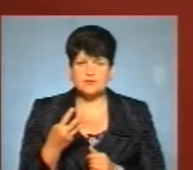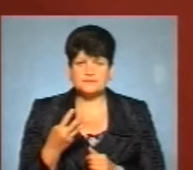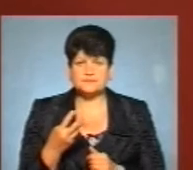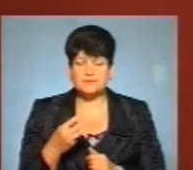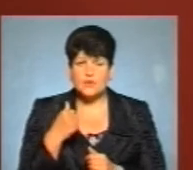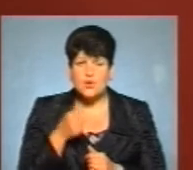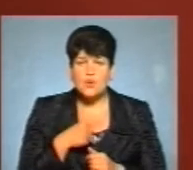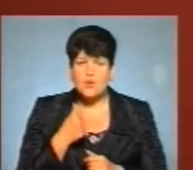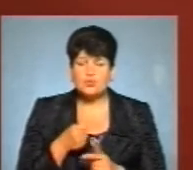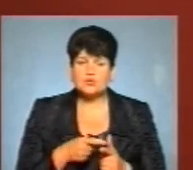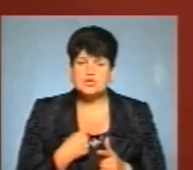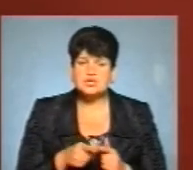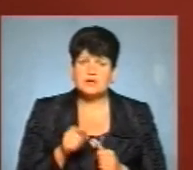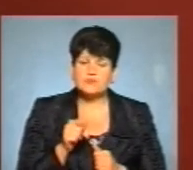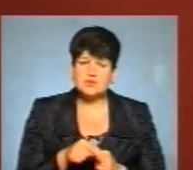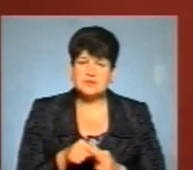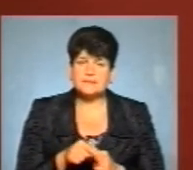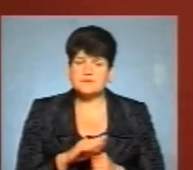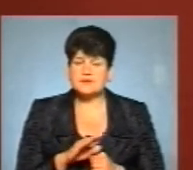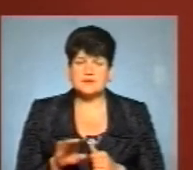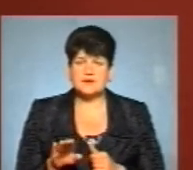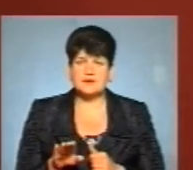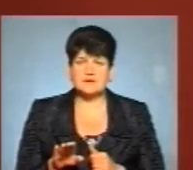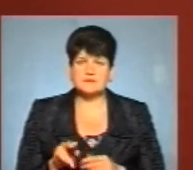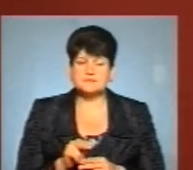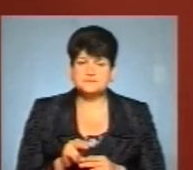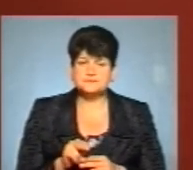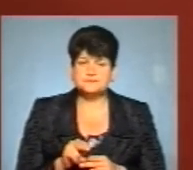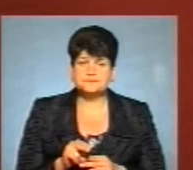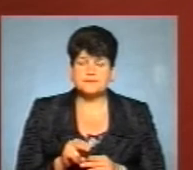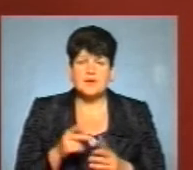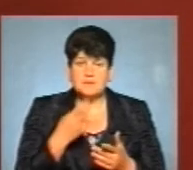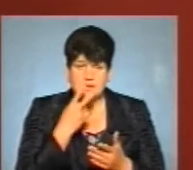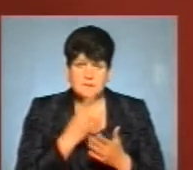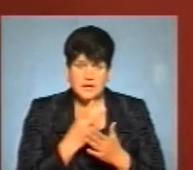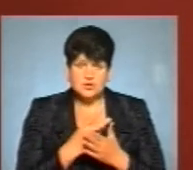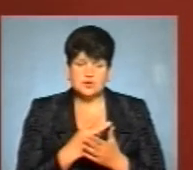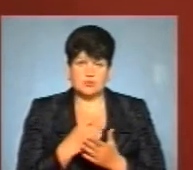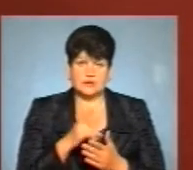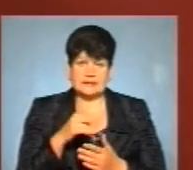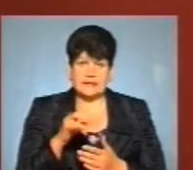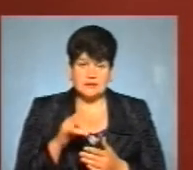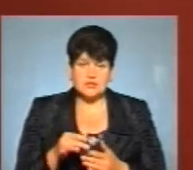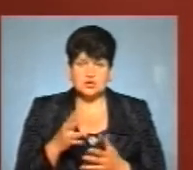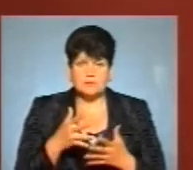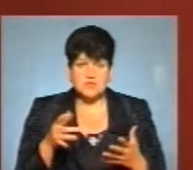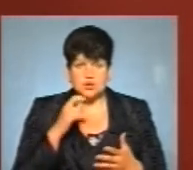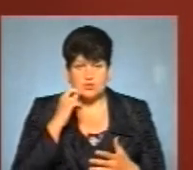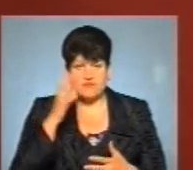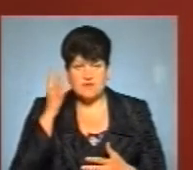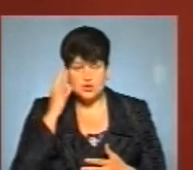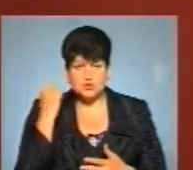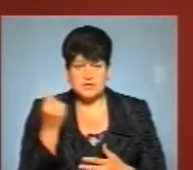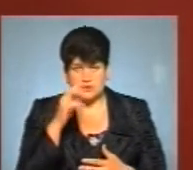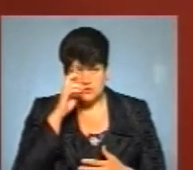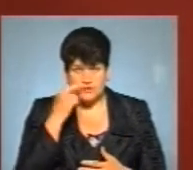2023 року, чи вони не виправдують? Ну, як ми бачимо, статистичні дані, що більше українців вважають, що єдиною